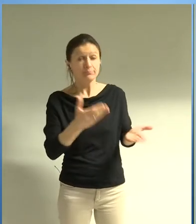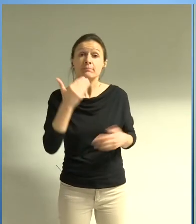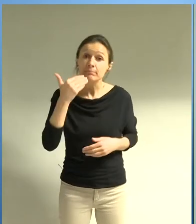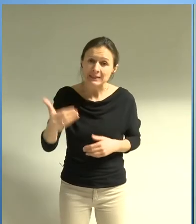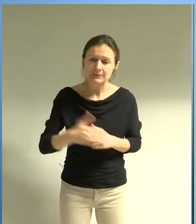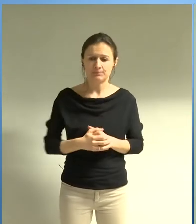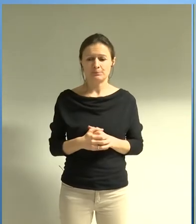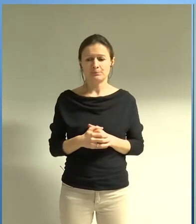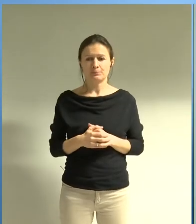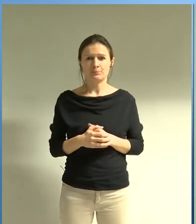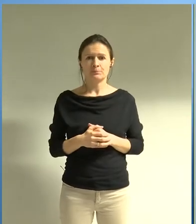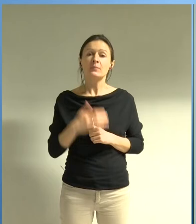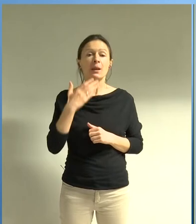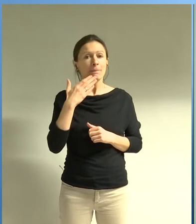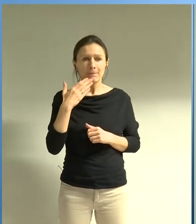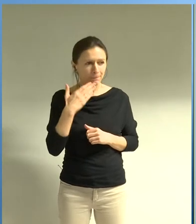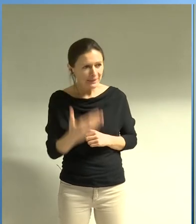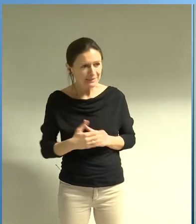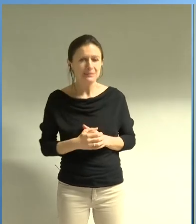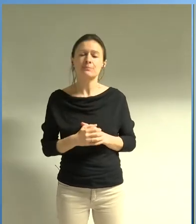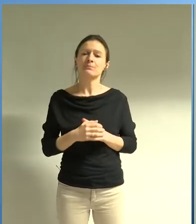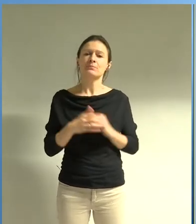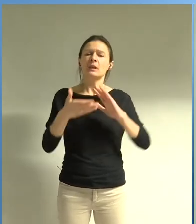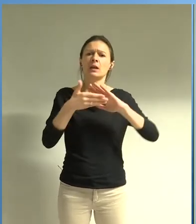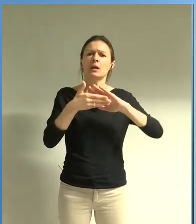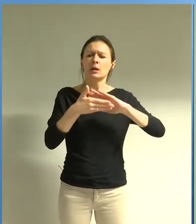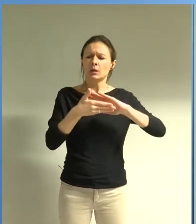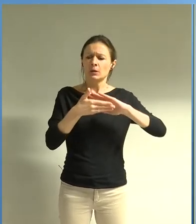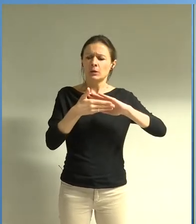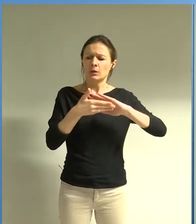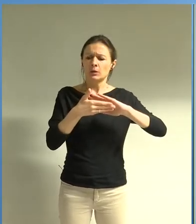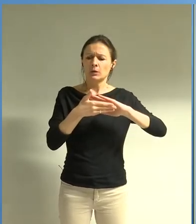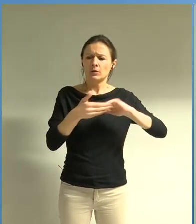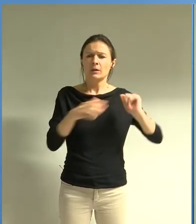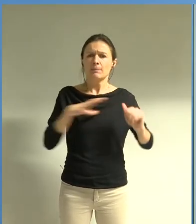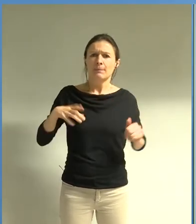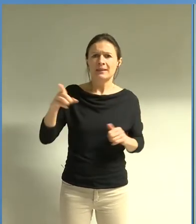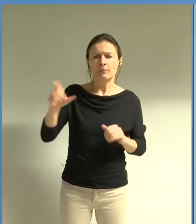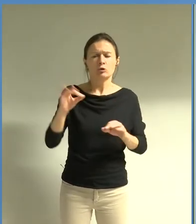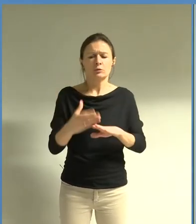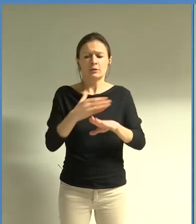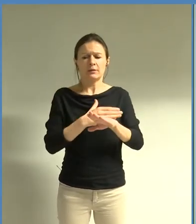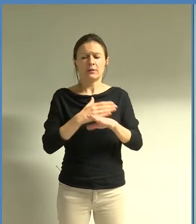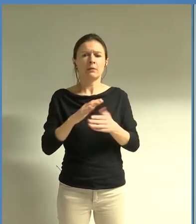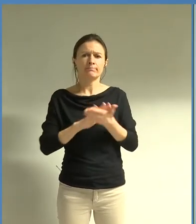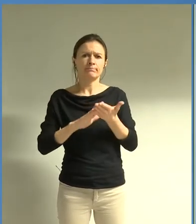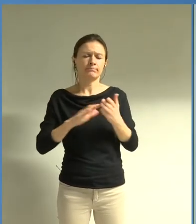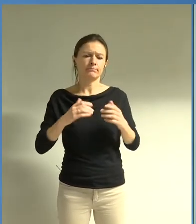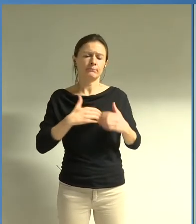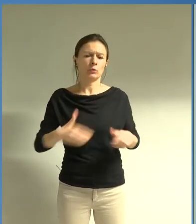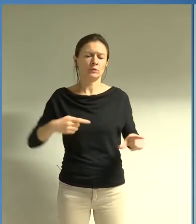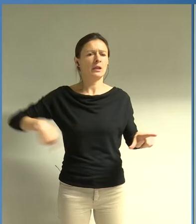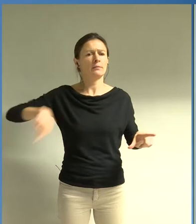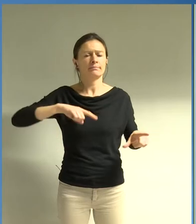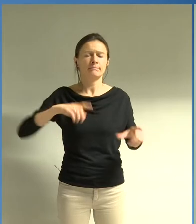permettez avant de passer la parole à cécile c'est un tempo de présenter au nom du conseil des condos de nos condoléances à mes yeux car aignan